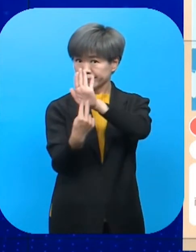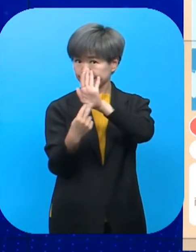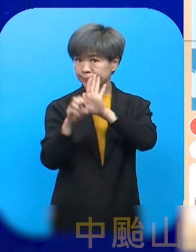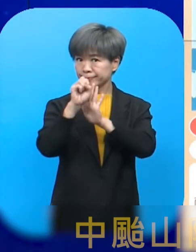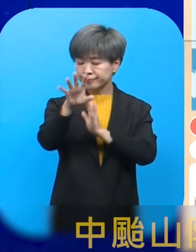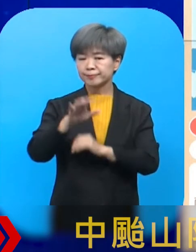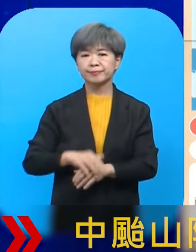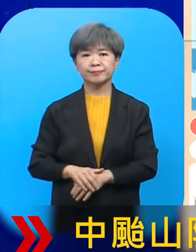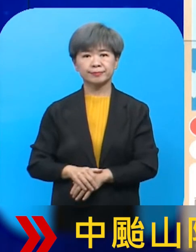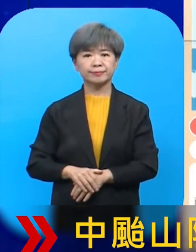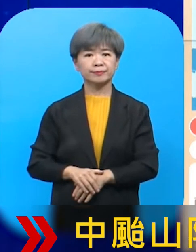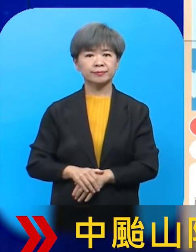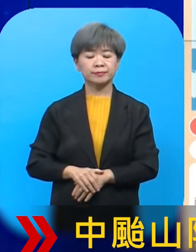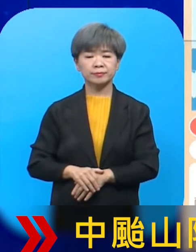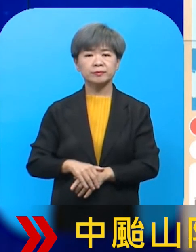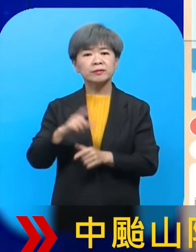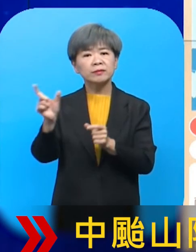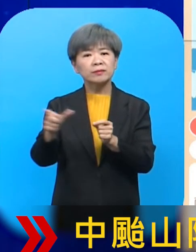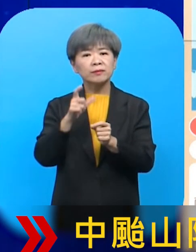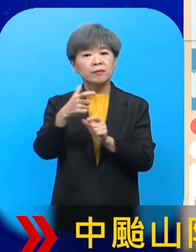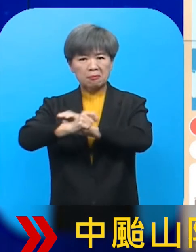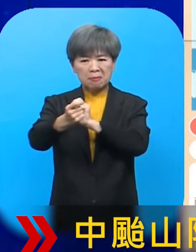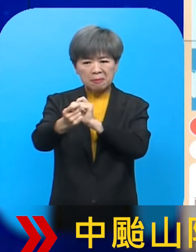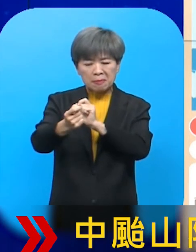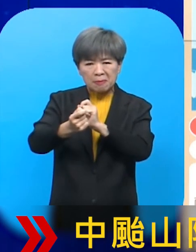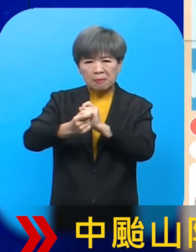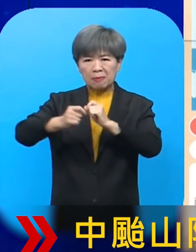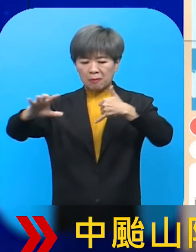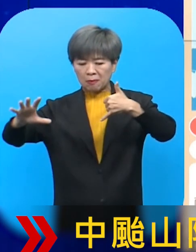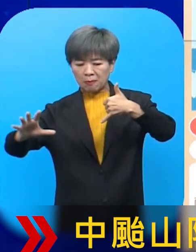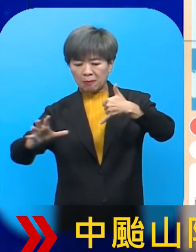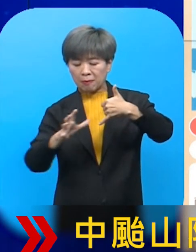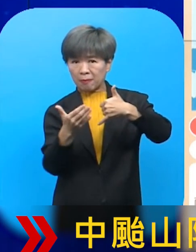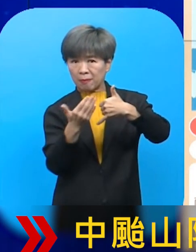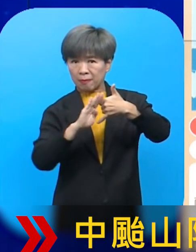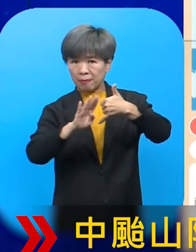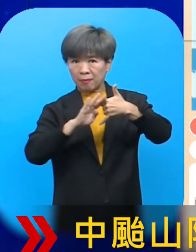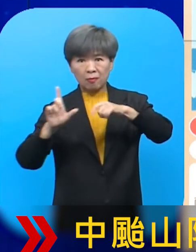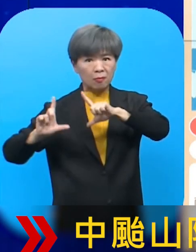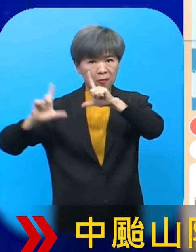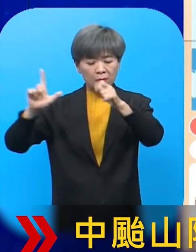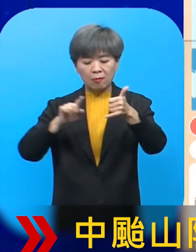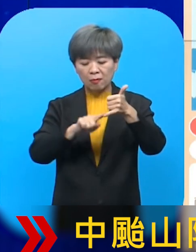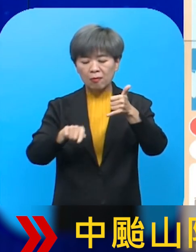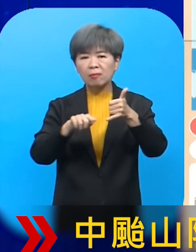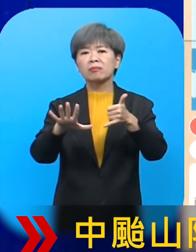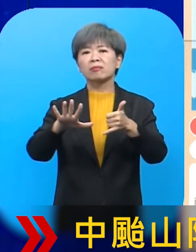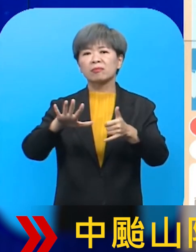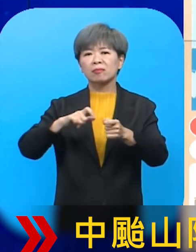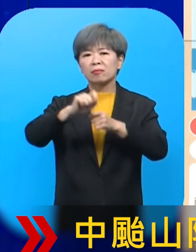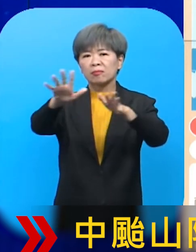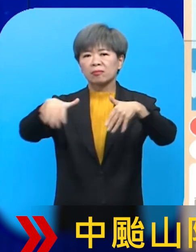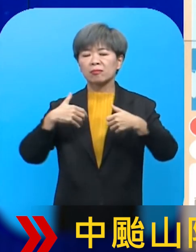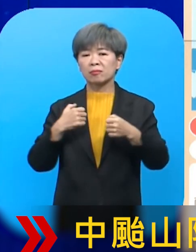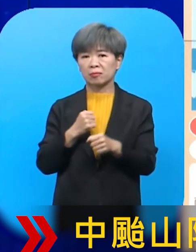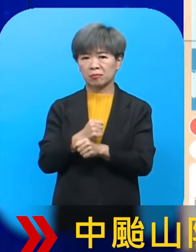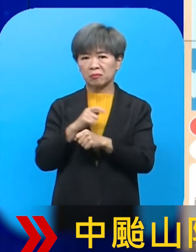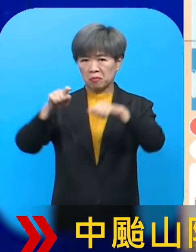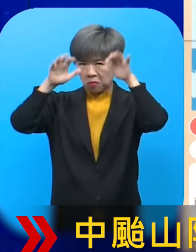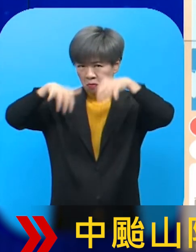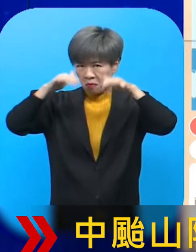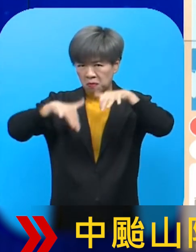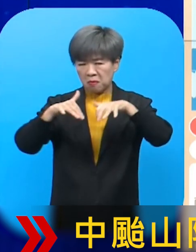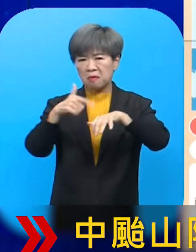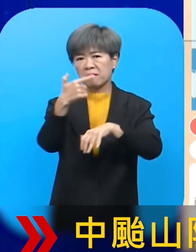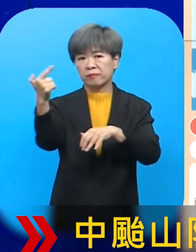未来在整个台风接近的过程当中，今天晚上东半部跟恒春要注意和局部大雨或豪雨发生的机会，尤其台东山区